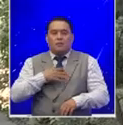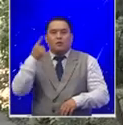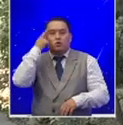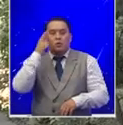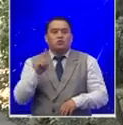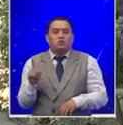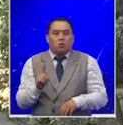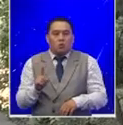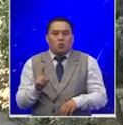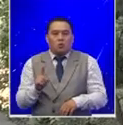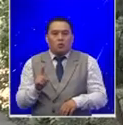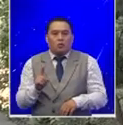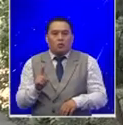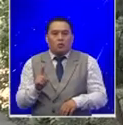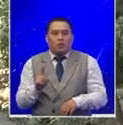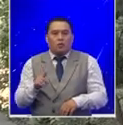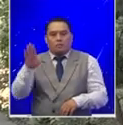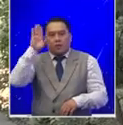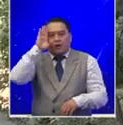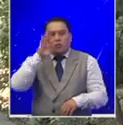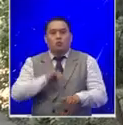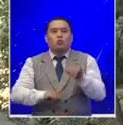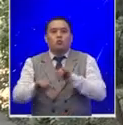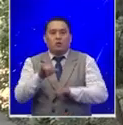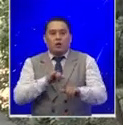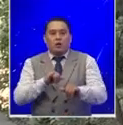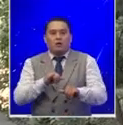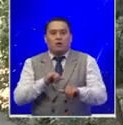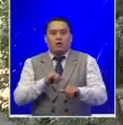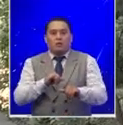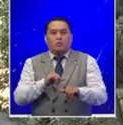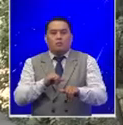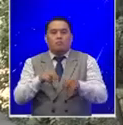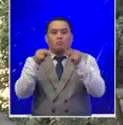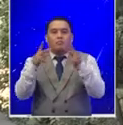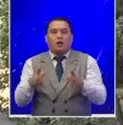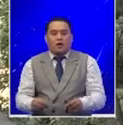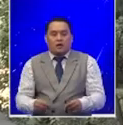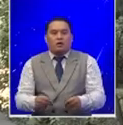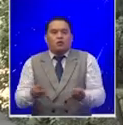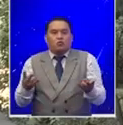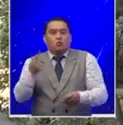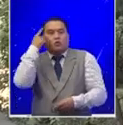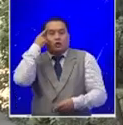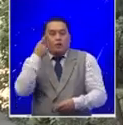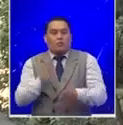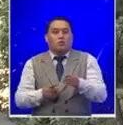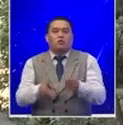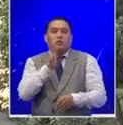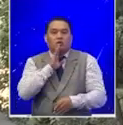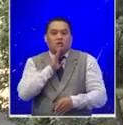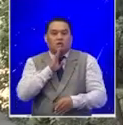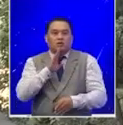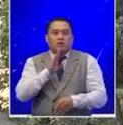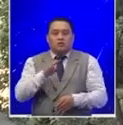подумала, что парень побежал, нужен ему этот пакет. А когда он вытащил девочку, тут, конечно,